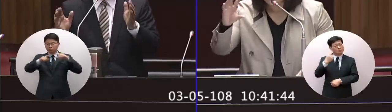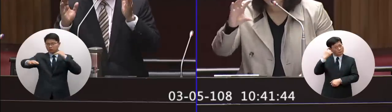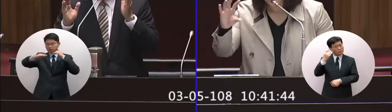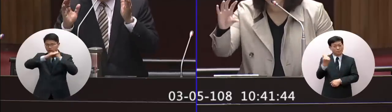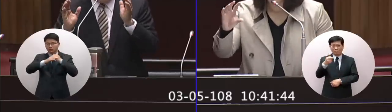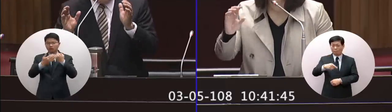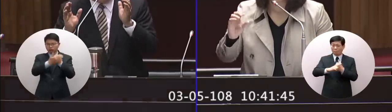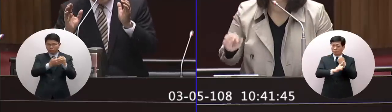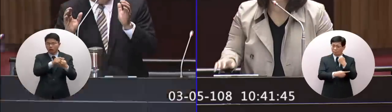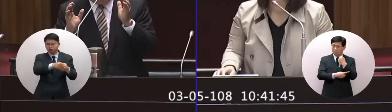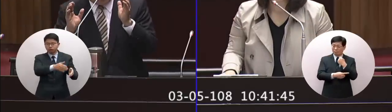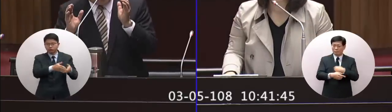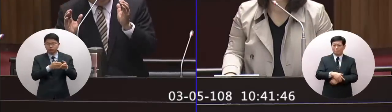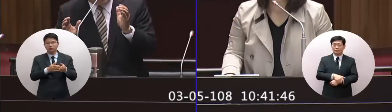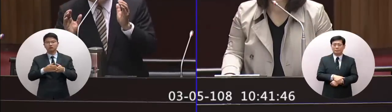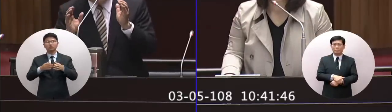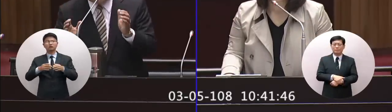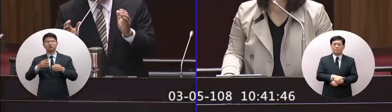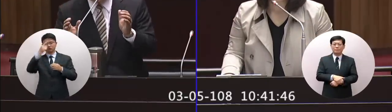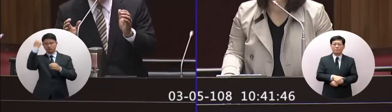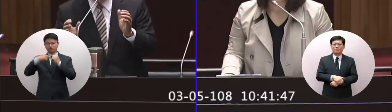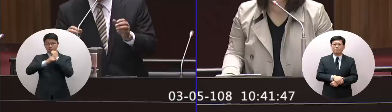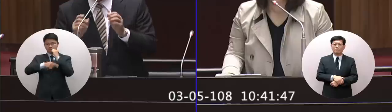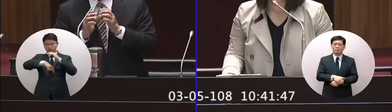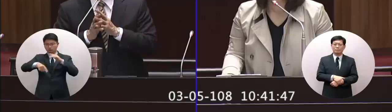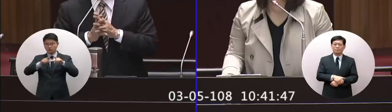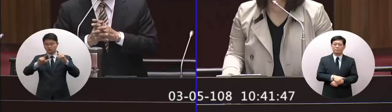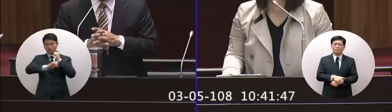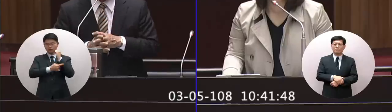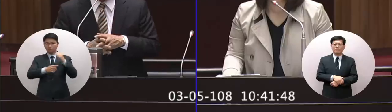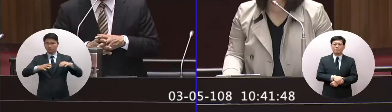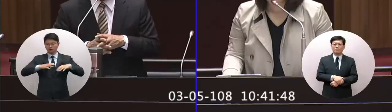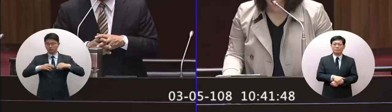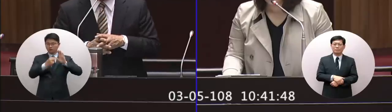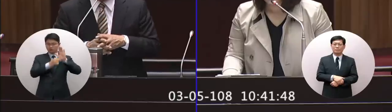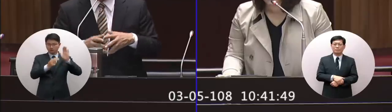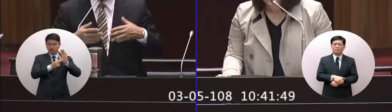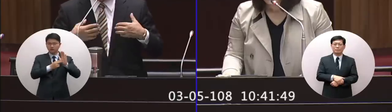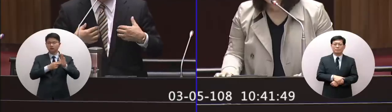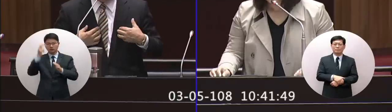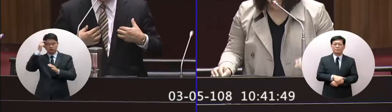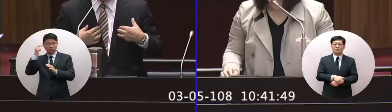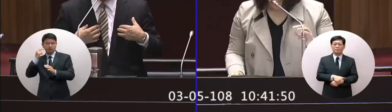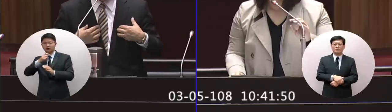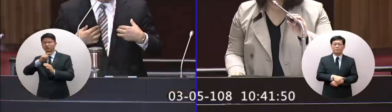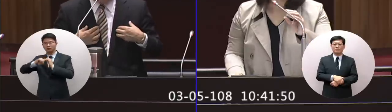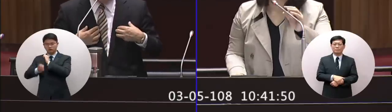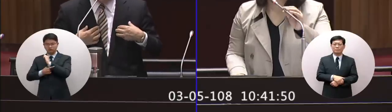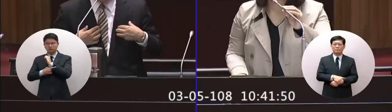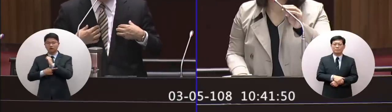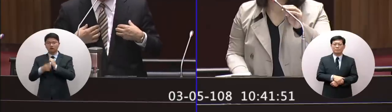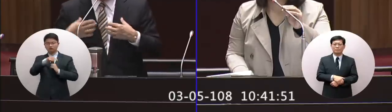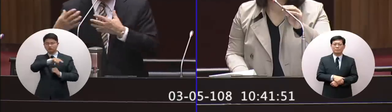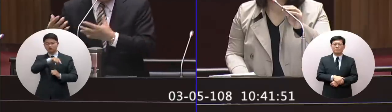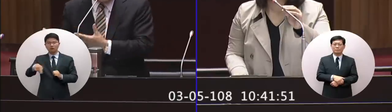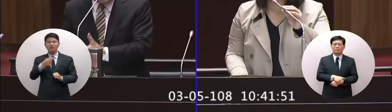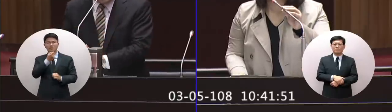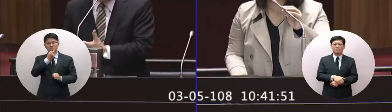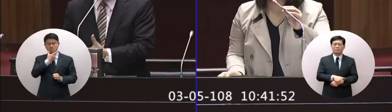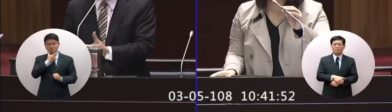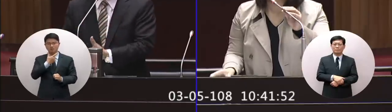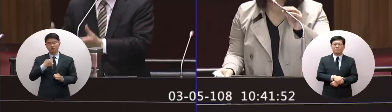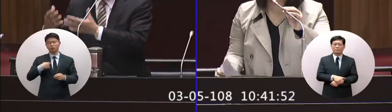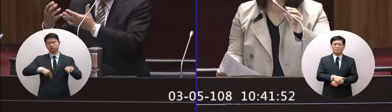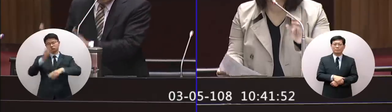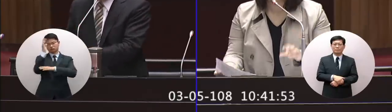说，这个法， 司法院大法官会议的解释等同宪法的效力，行政院必须尊重。因此，